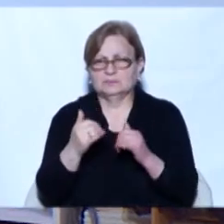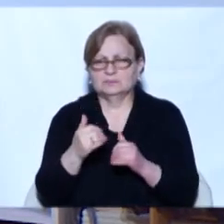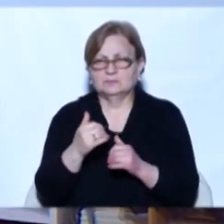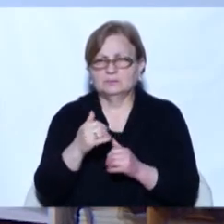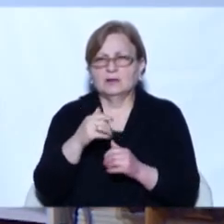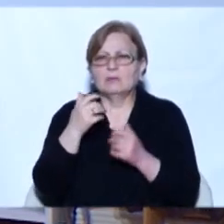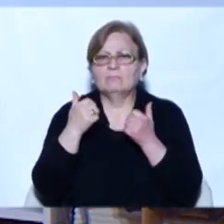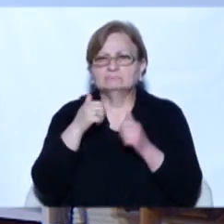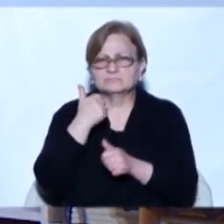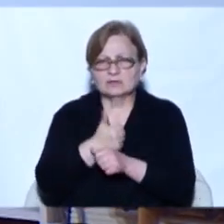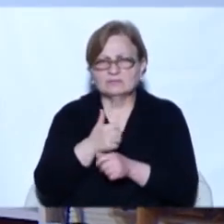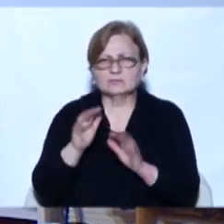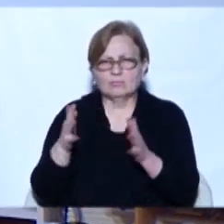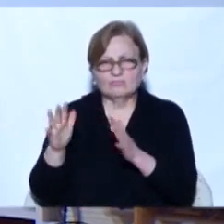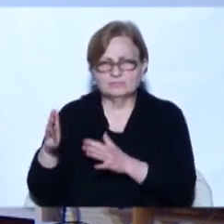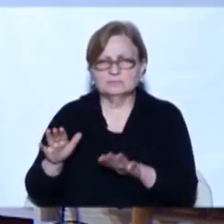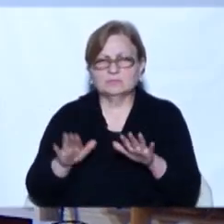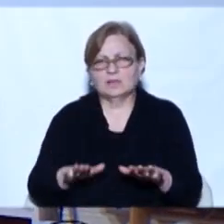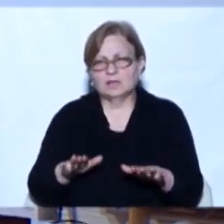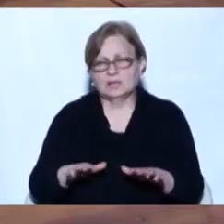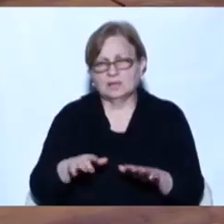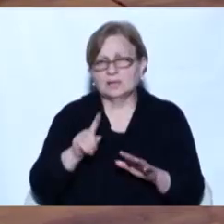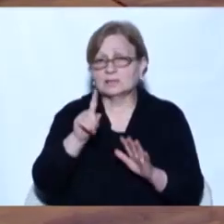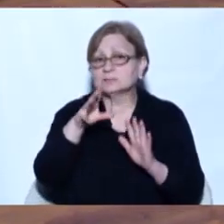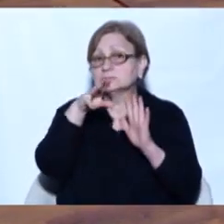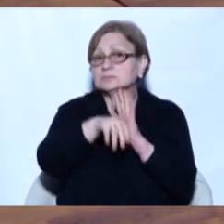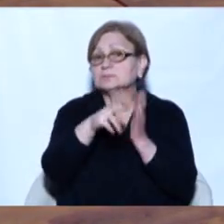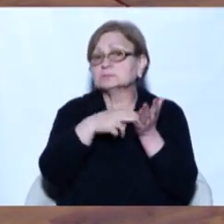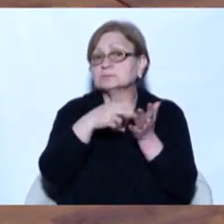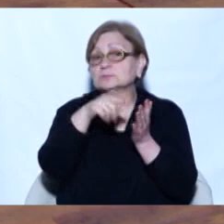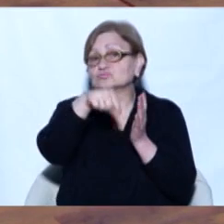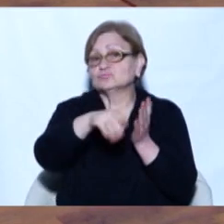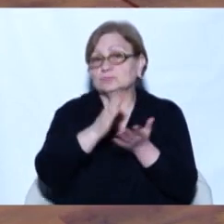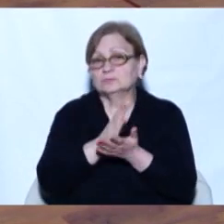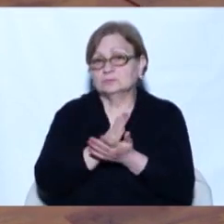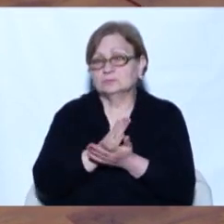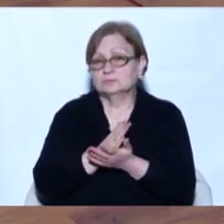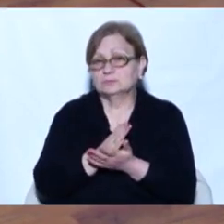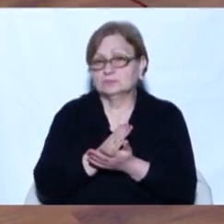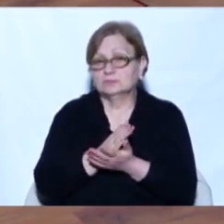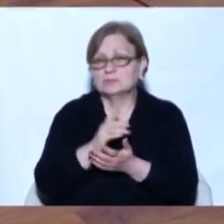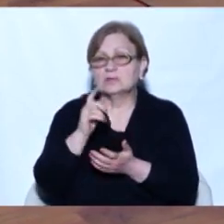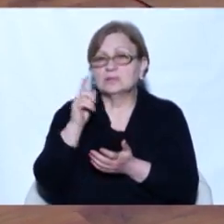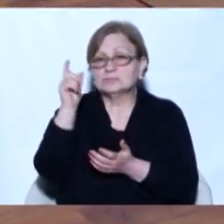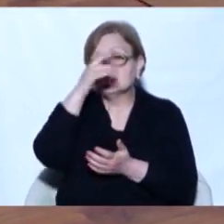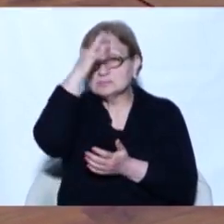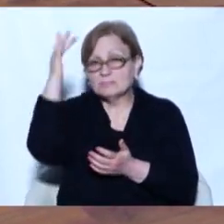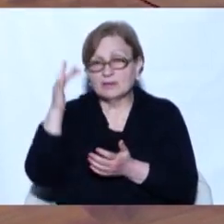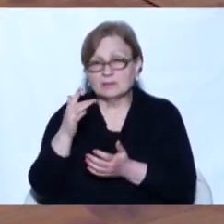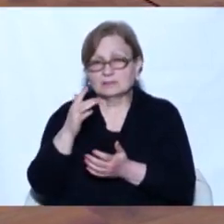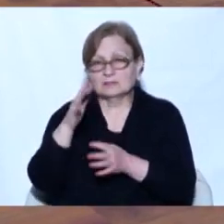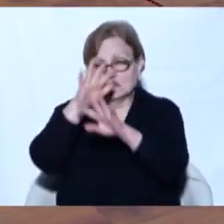მთავარი მოვლენები და ადგილები, რომელიც ამ წიგნში არის გაცოცხლებული. ცისფერი ირემი